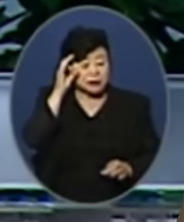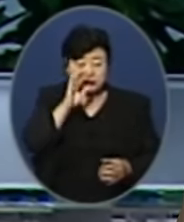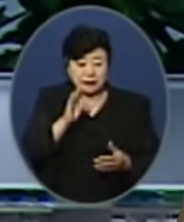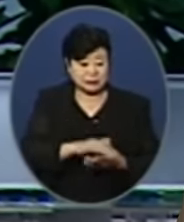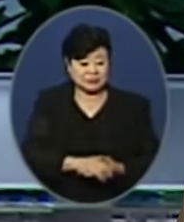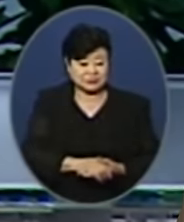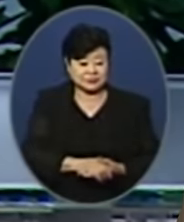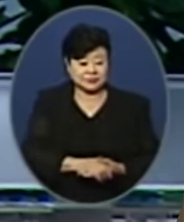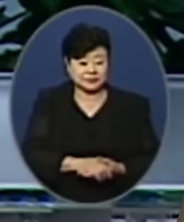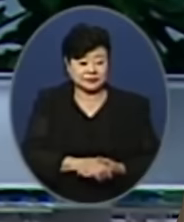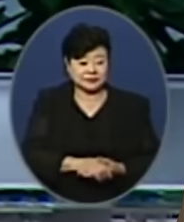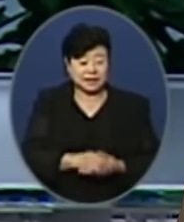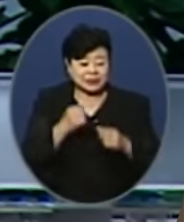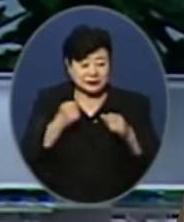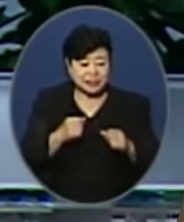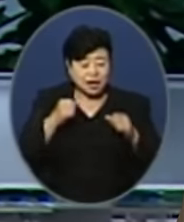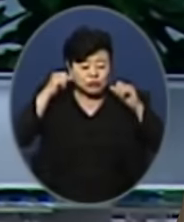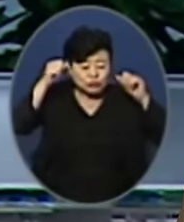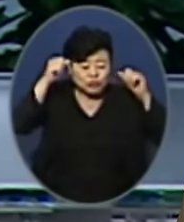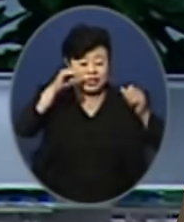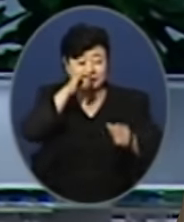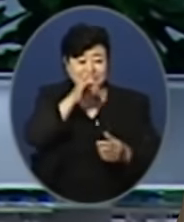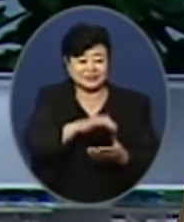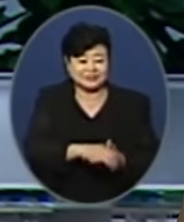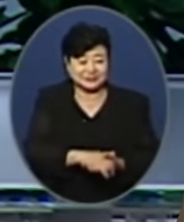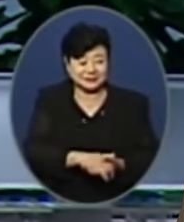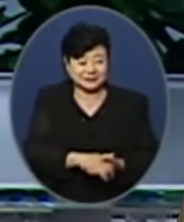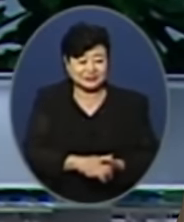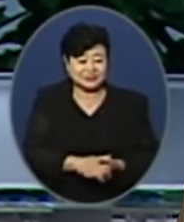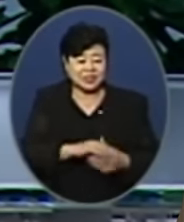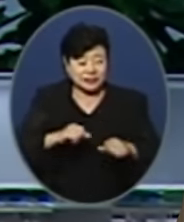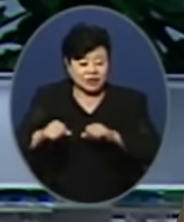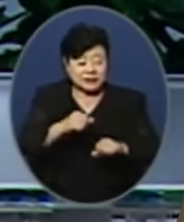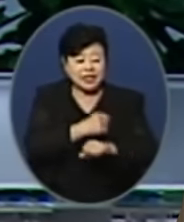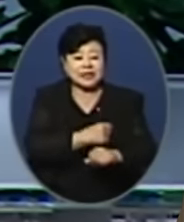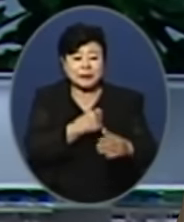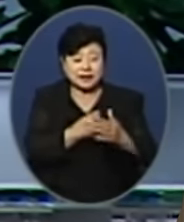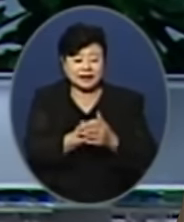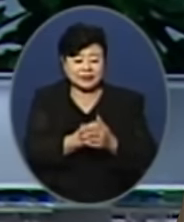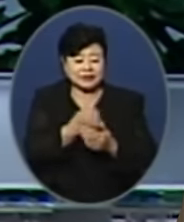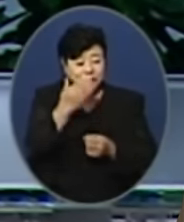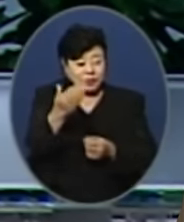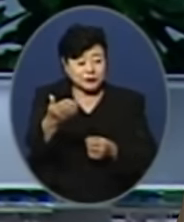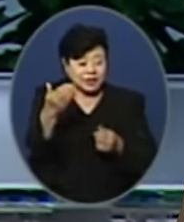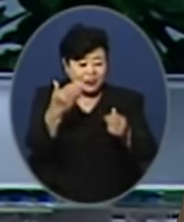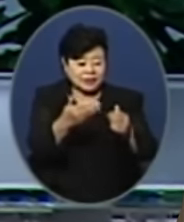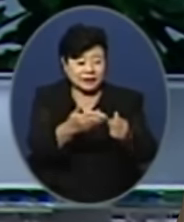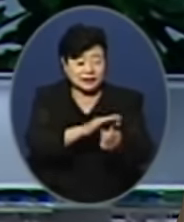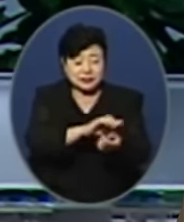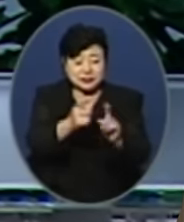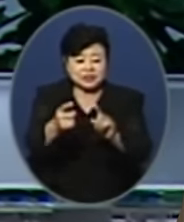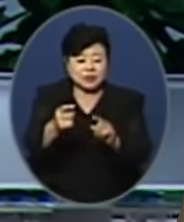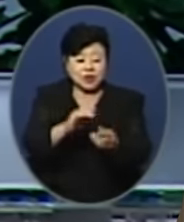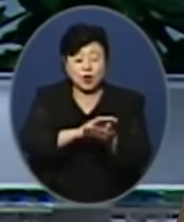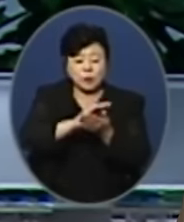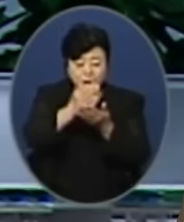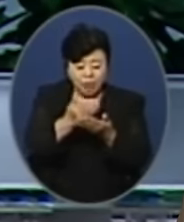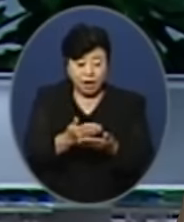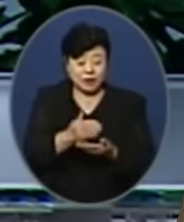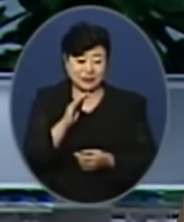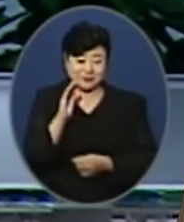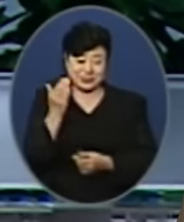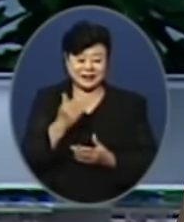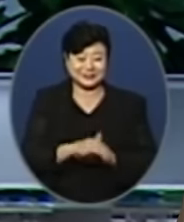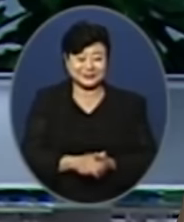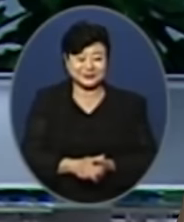없습니다. 살아서 운동력이 있어 역사를 하기 때문에 여러분에게 치유와 변화가 다가오게 되는 것입니다.